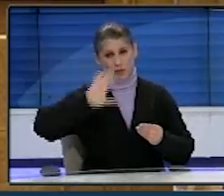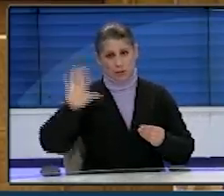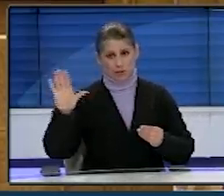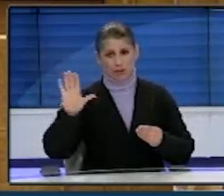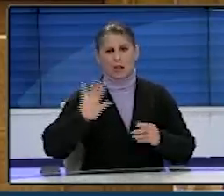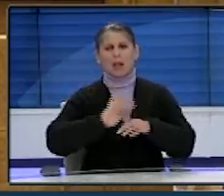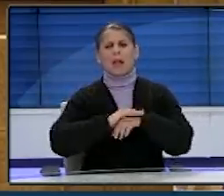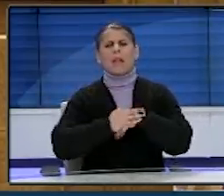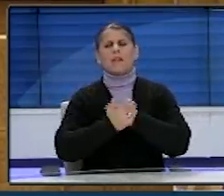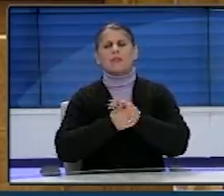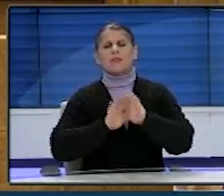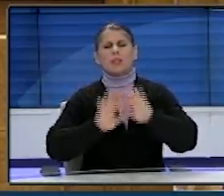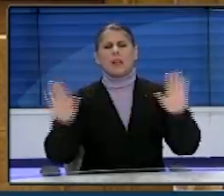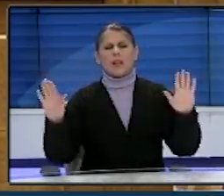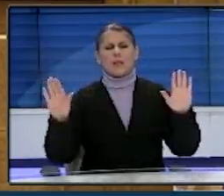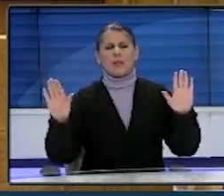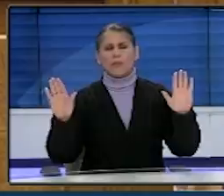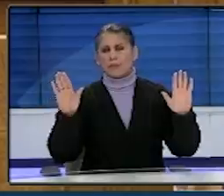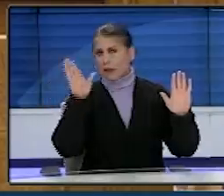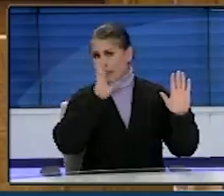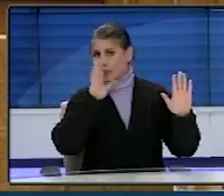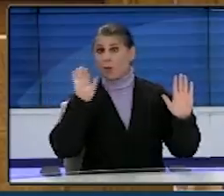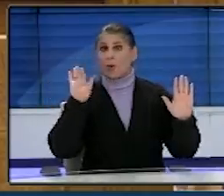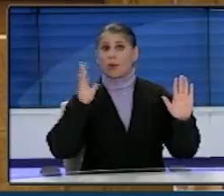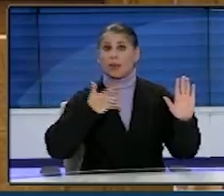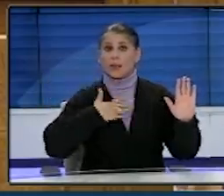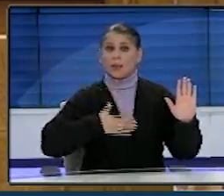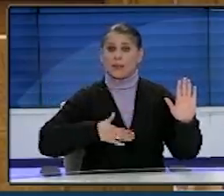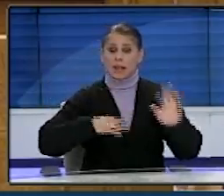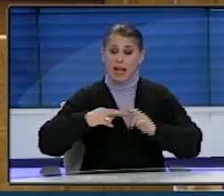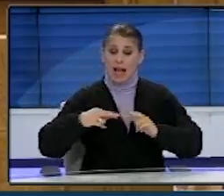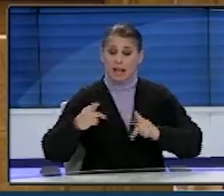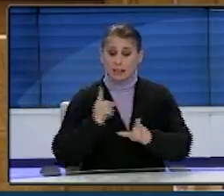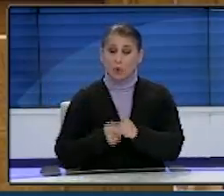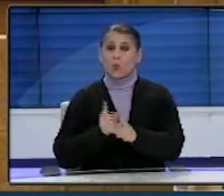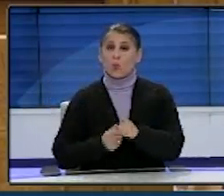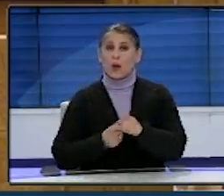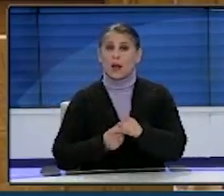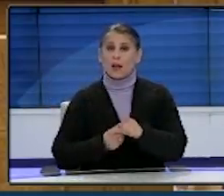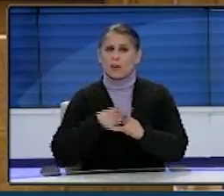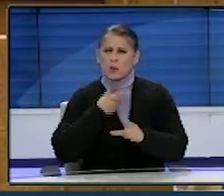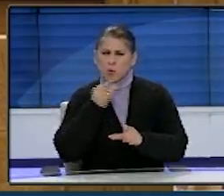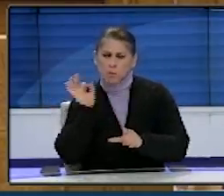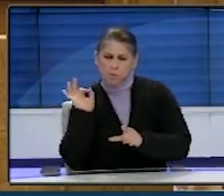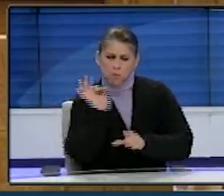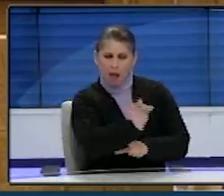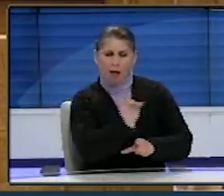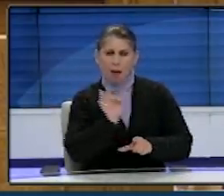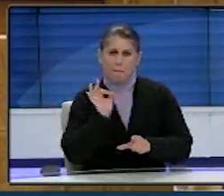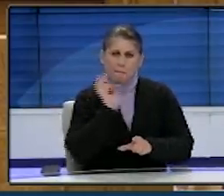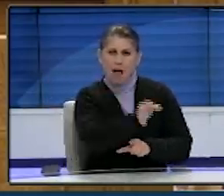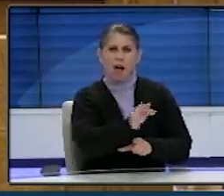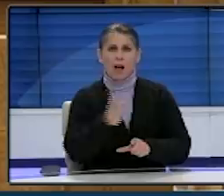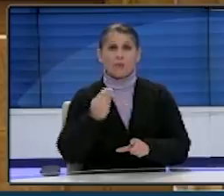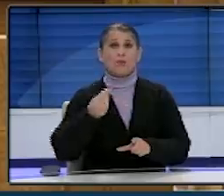Δεν τους νοιάζει καθόλου αν εκτίθενται, αρκεί να βγάλουν την αντικουκουέ χολή τους. Και γίνεται όλες